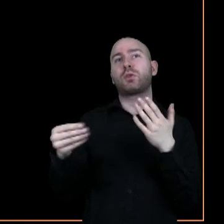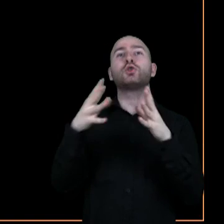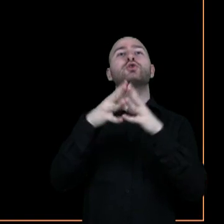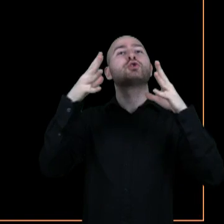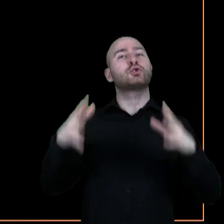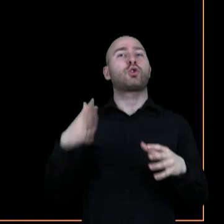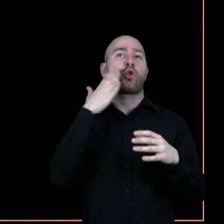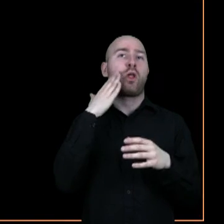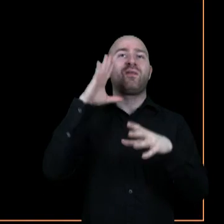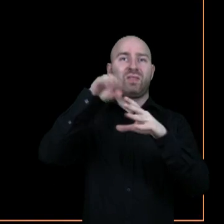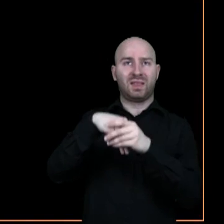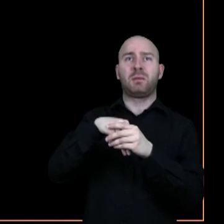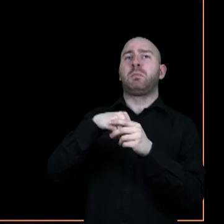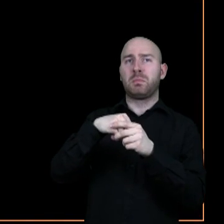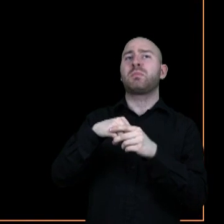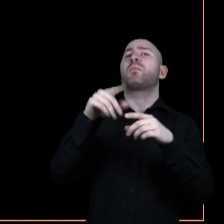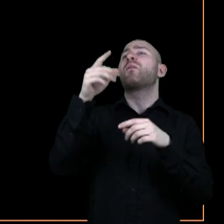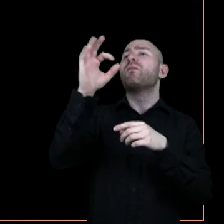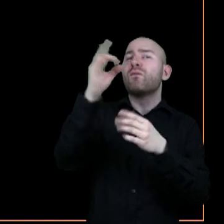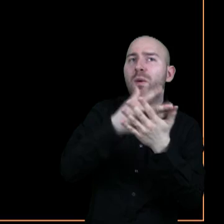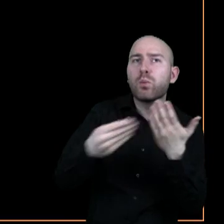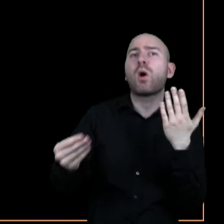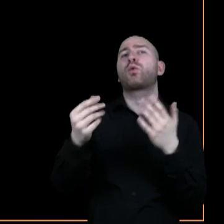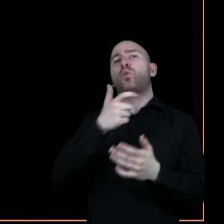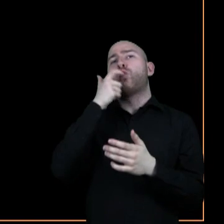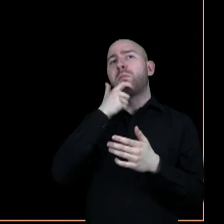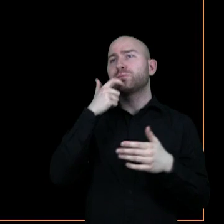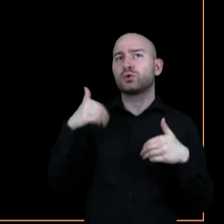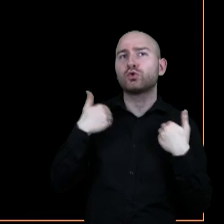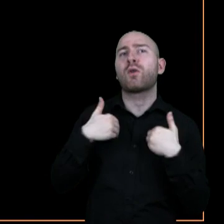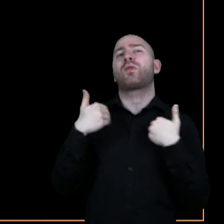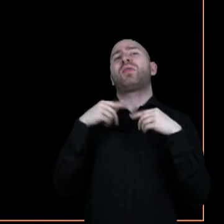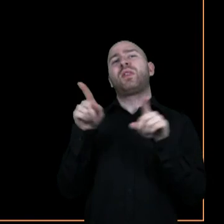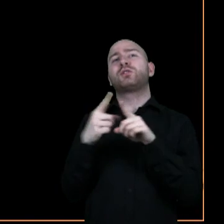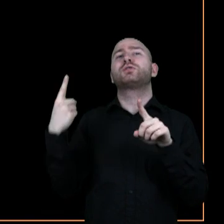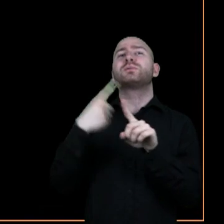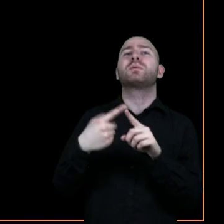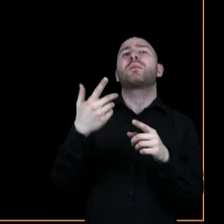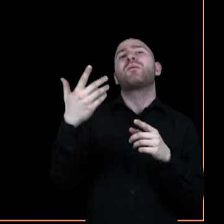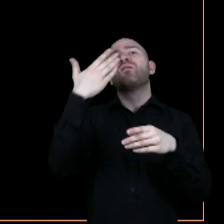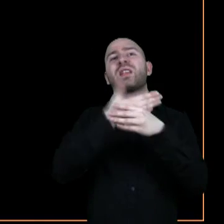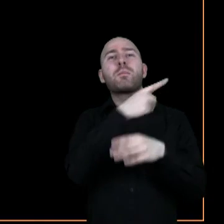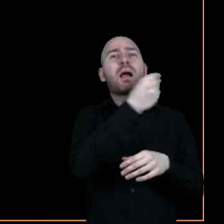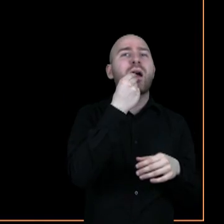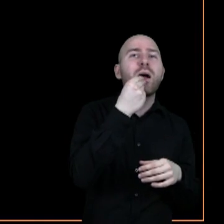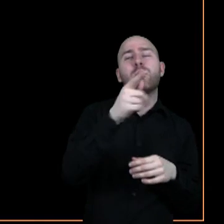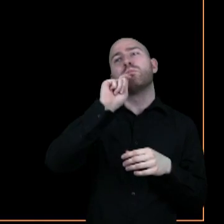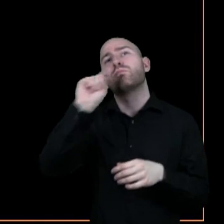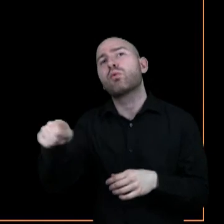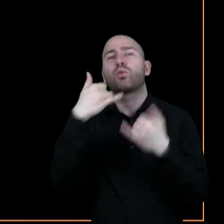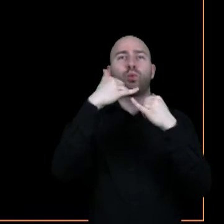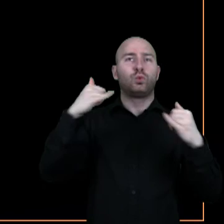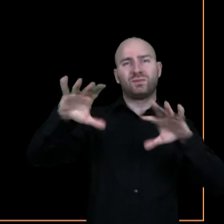Wynagrodzenie programisty to 10 tysięcy miesięcznie. Wliczając jego pensje, ubezpieczenie zdrowotne, dodatkowe bonusy.